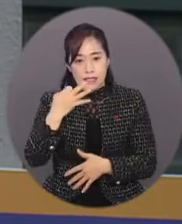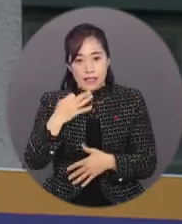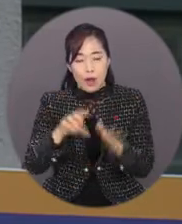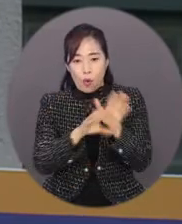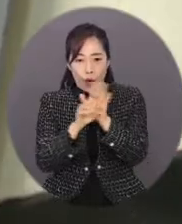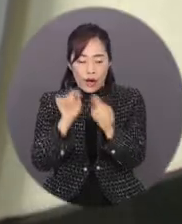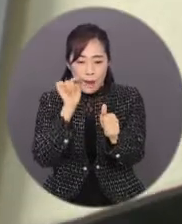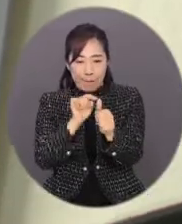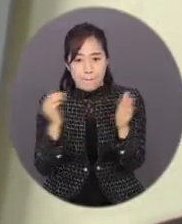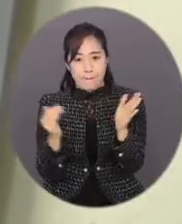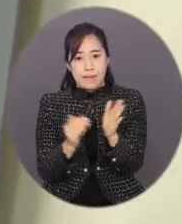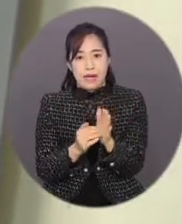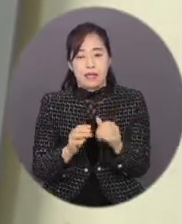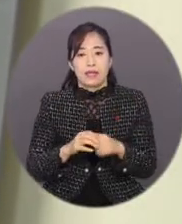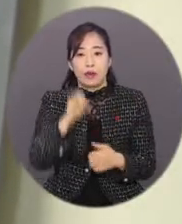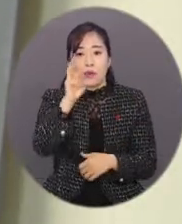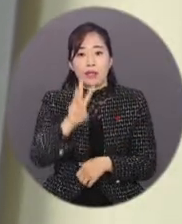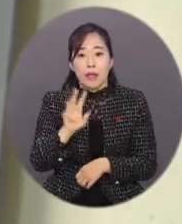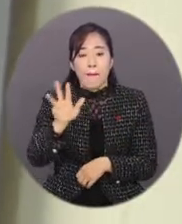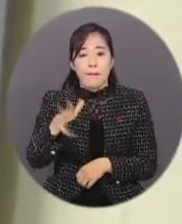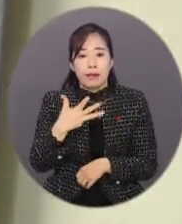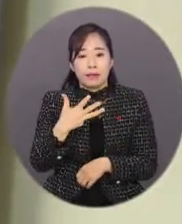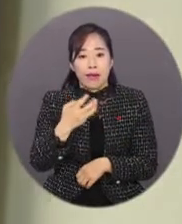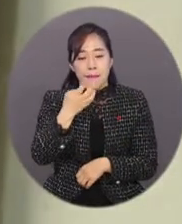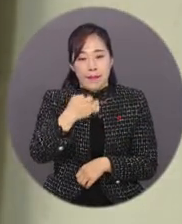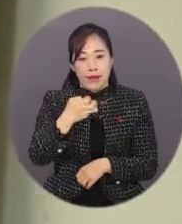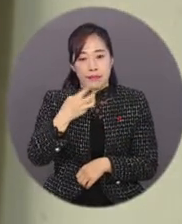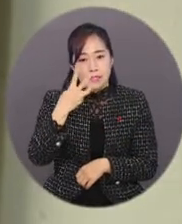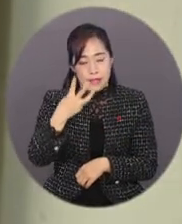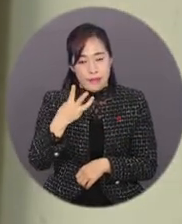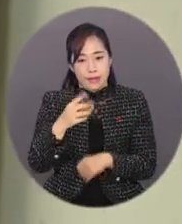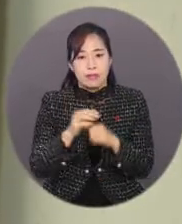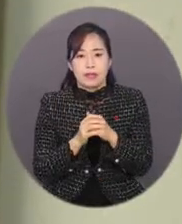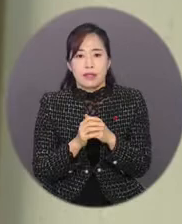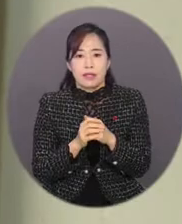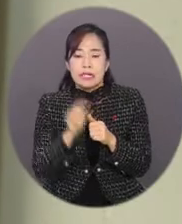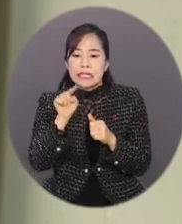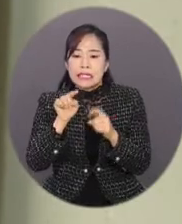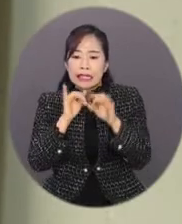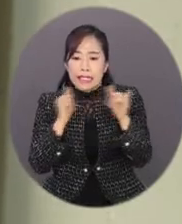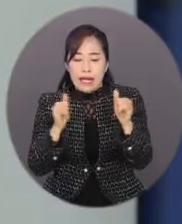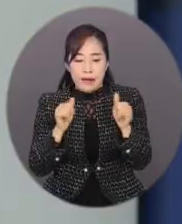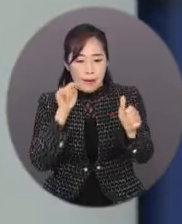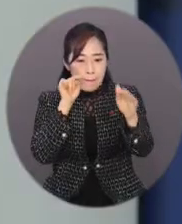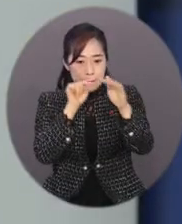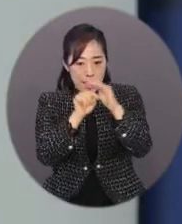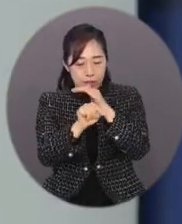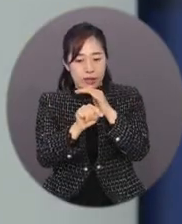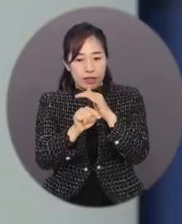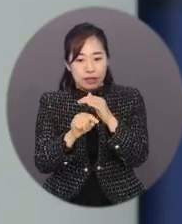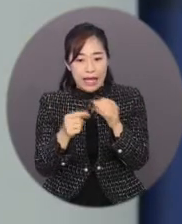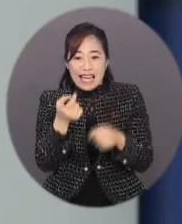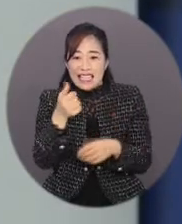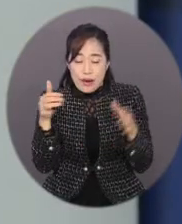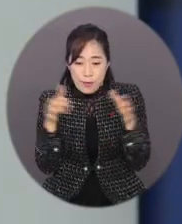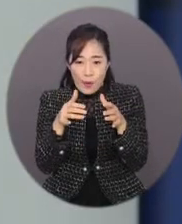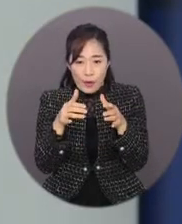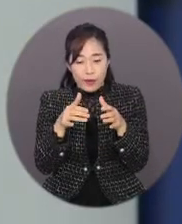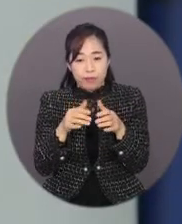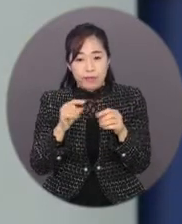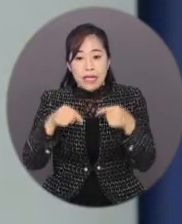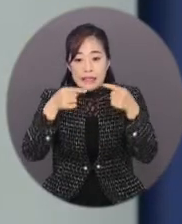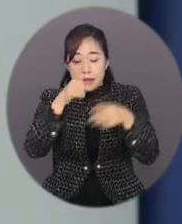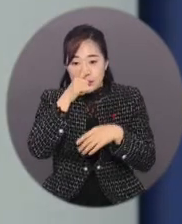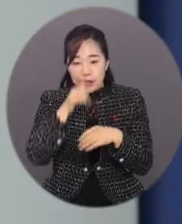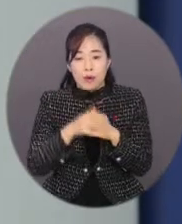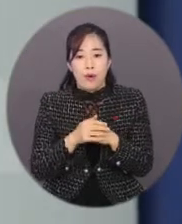것으로 나타났습니다. 광주 843번째 확진자가 이 사무실을 빌려 소모임을 가졌고 이후 광주시 매월동